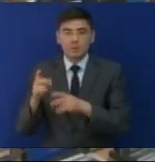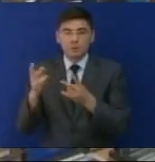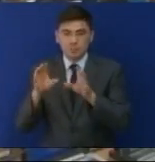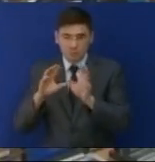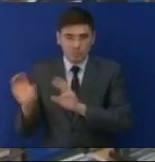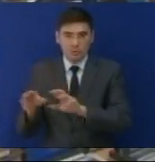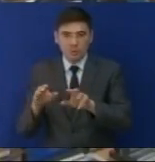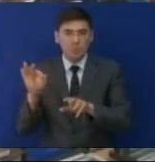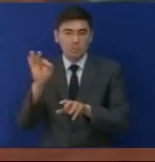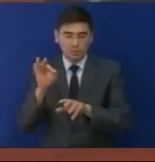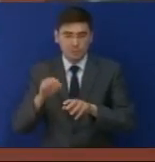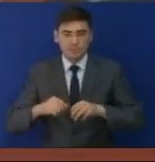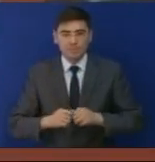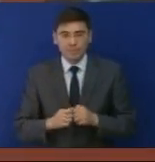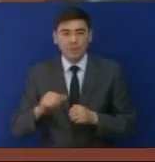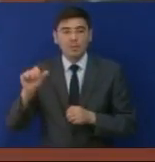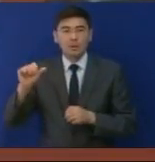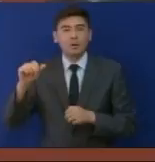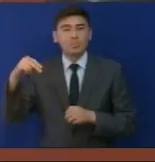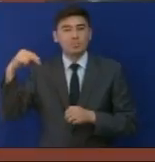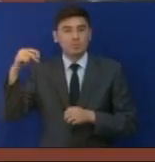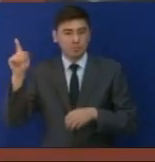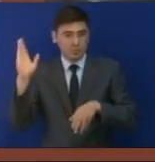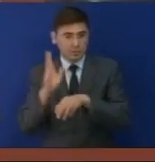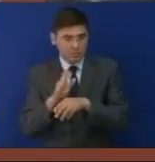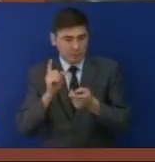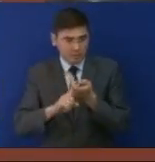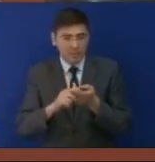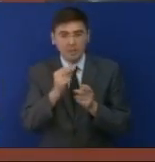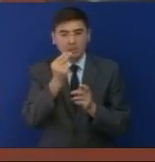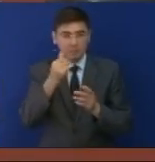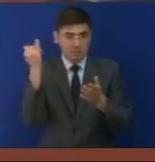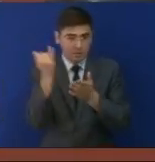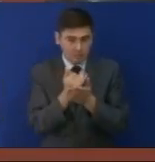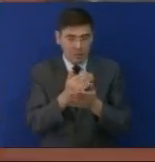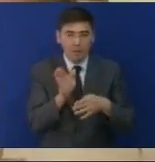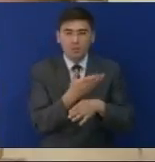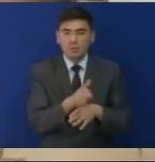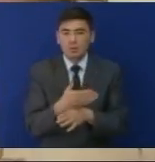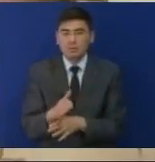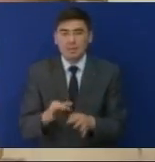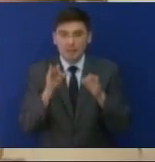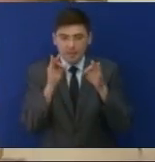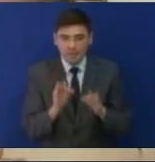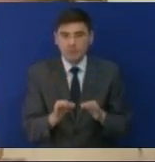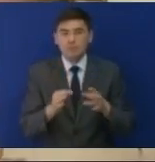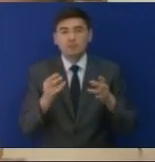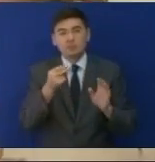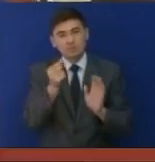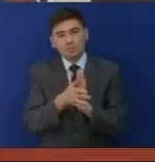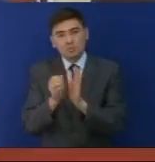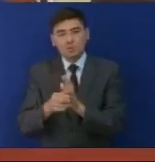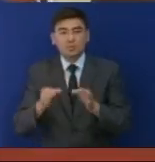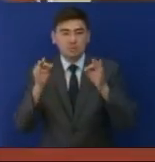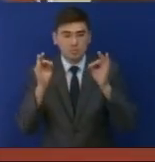Финансовое обеспечение реализации поручений президентом будет осуществлено за счет перераспределения части средств, предусмотренных на создание фонда прямых инвестиций. Как